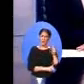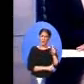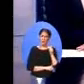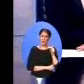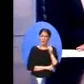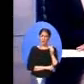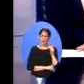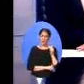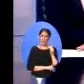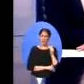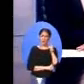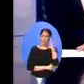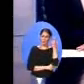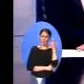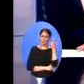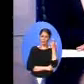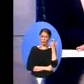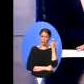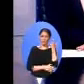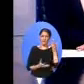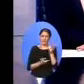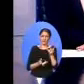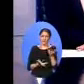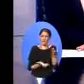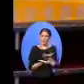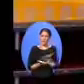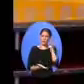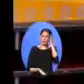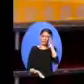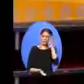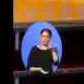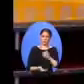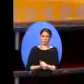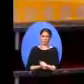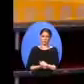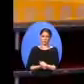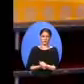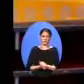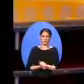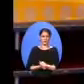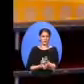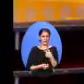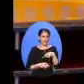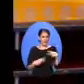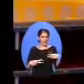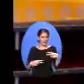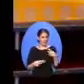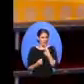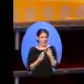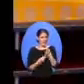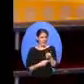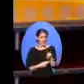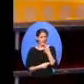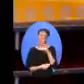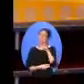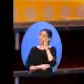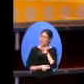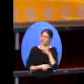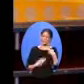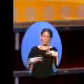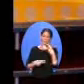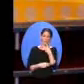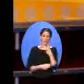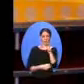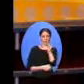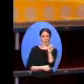כזה נושא שאנחנו מפחדים להתעסק בו? יש פחד לגעת ולהגיד את המילה.